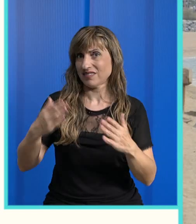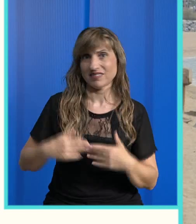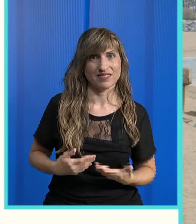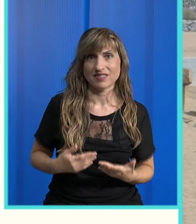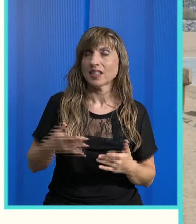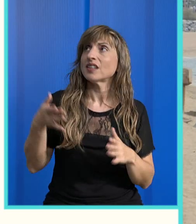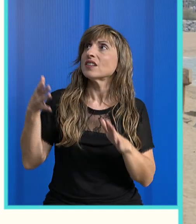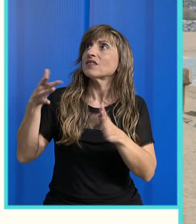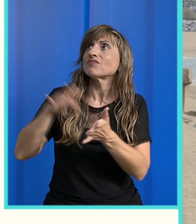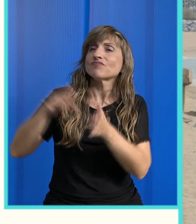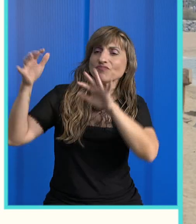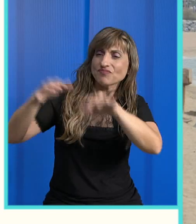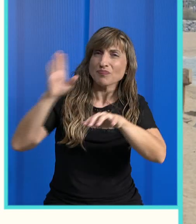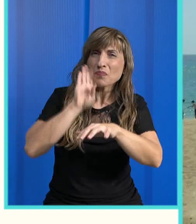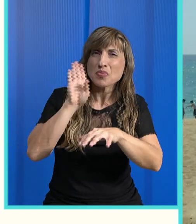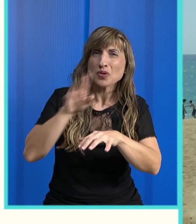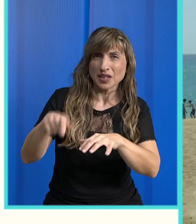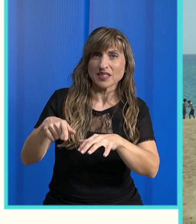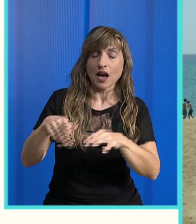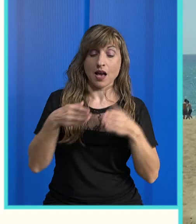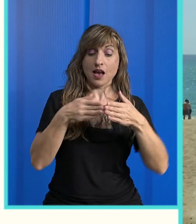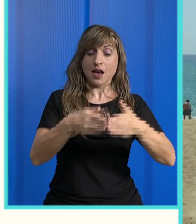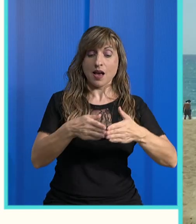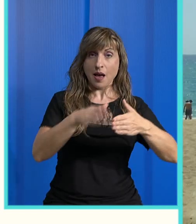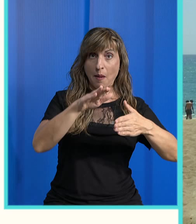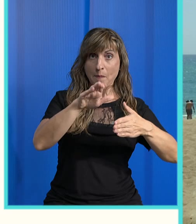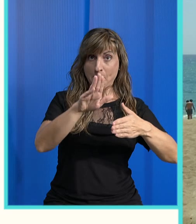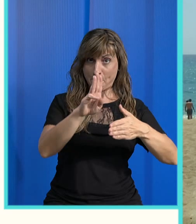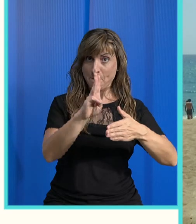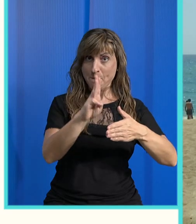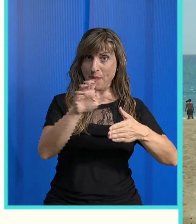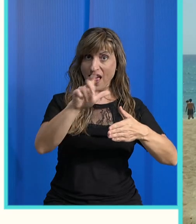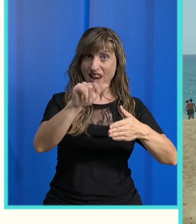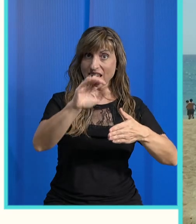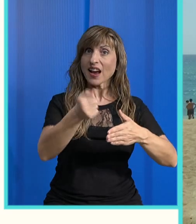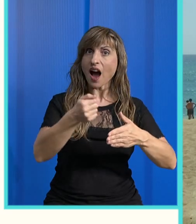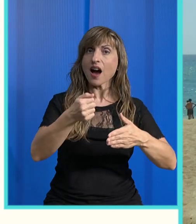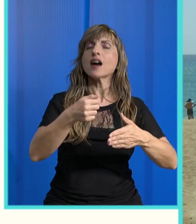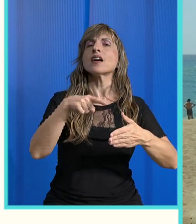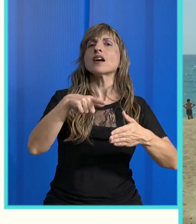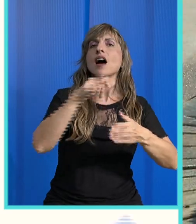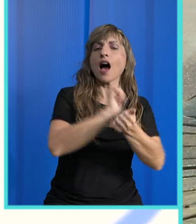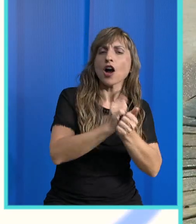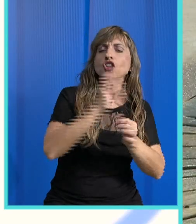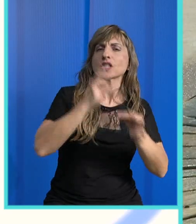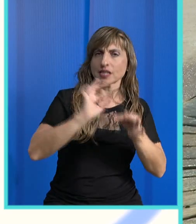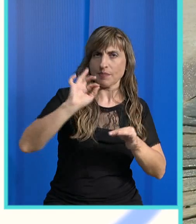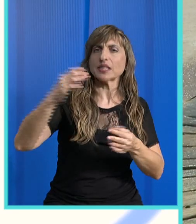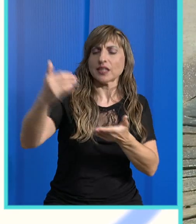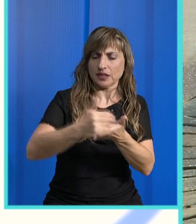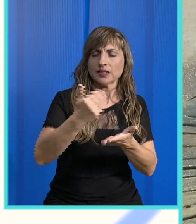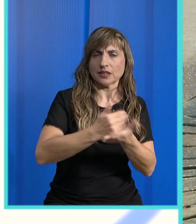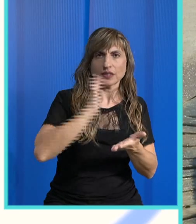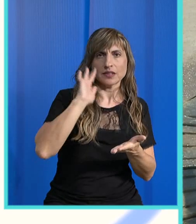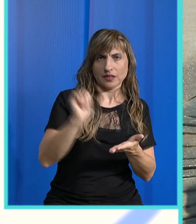fortes tempestes, mentre que l'embarcació pelicà va funcionar al mes d'agost i setembre. A causa de la millora de la sequera sí que han pogut